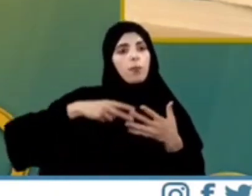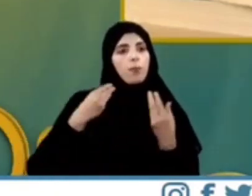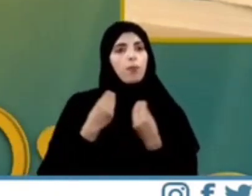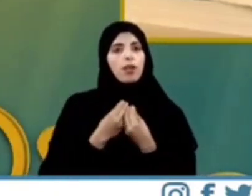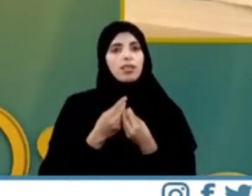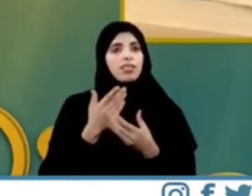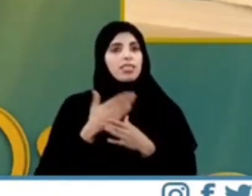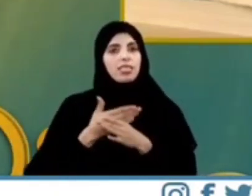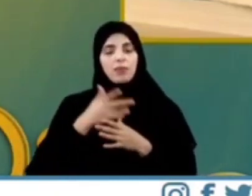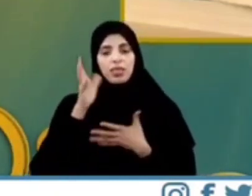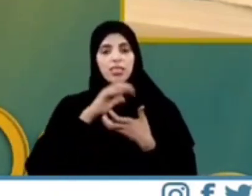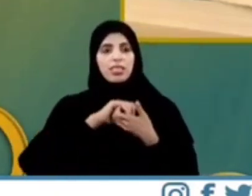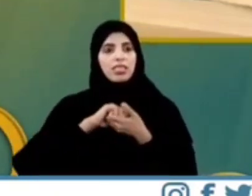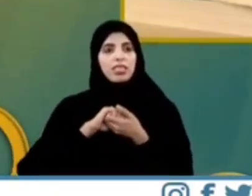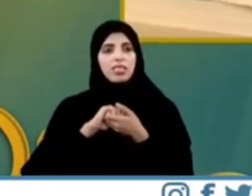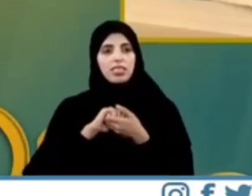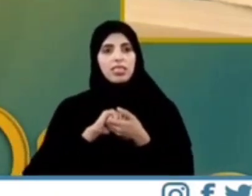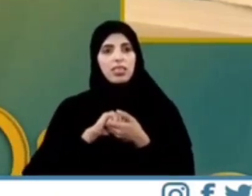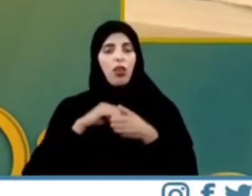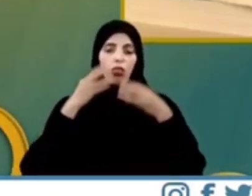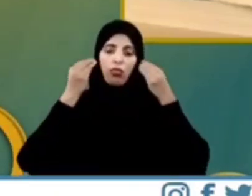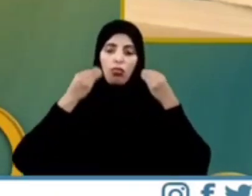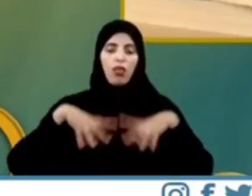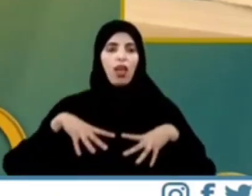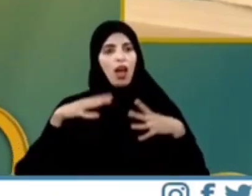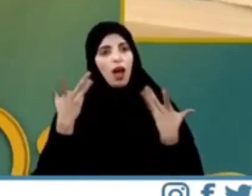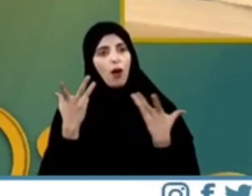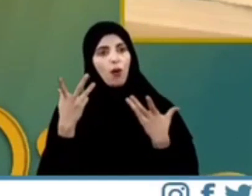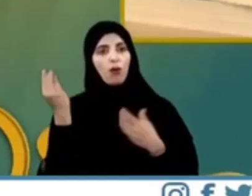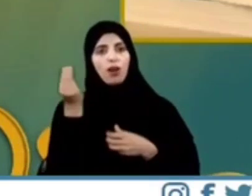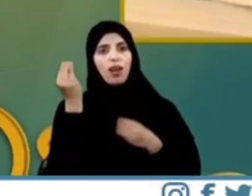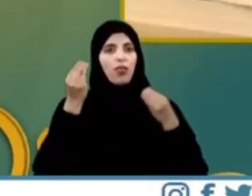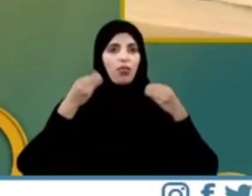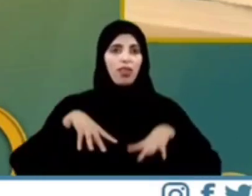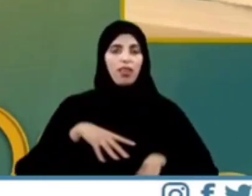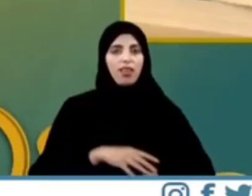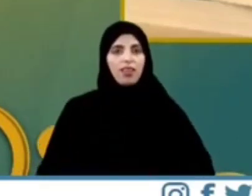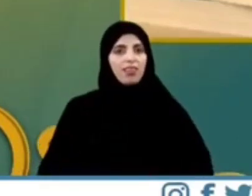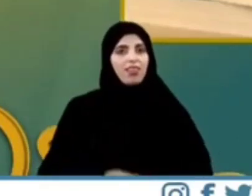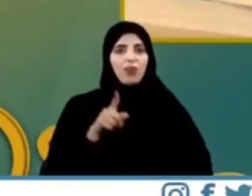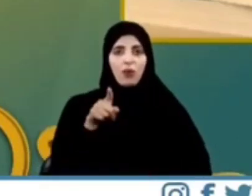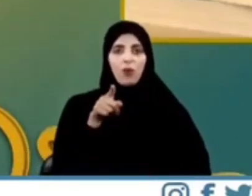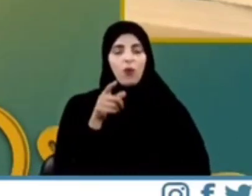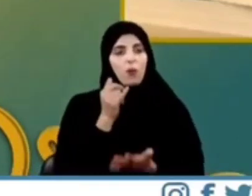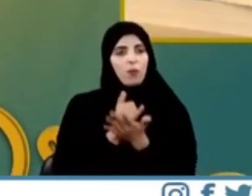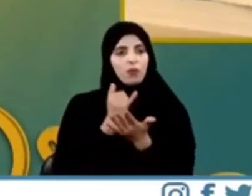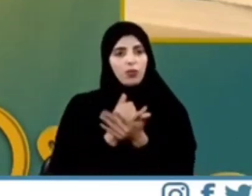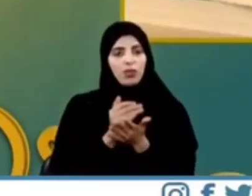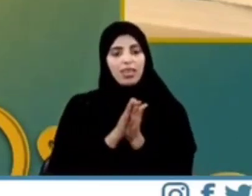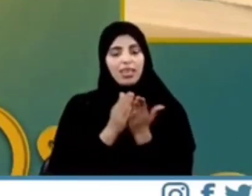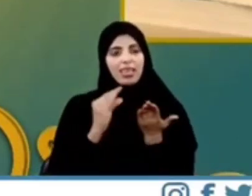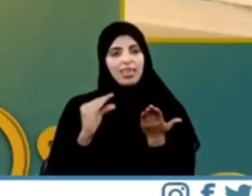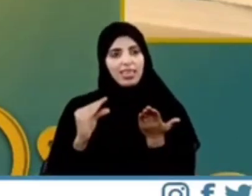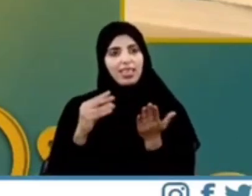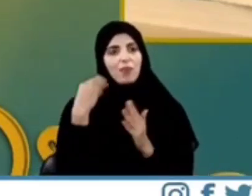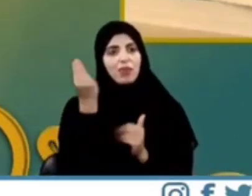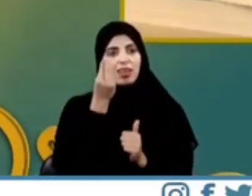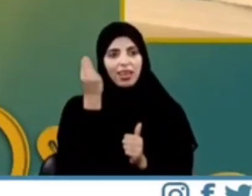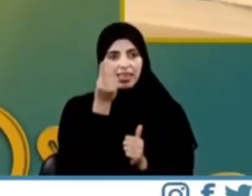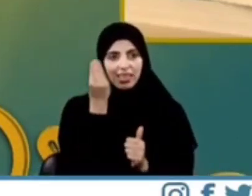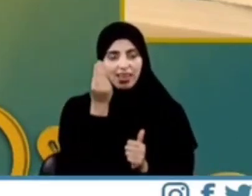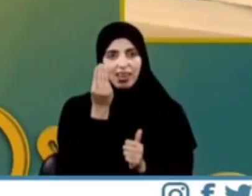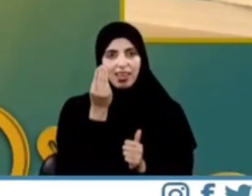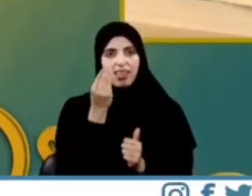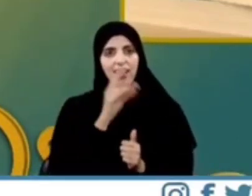لان كانت ممكن الصحبة كلها ما بس الرحلة. نعم. في النهاية اذا الكتاب غير انه هو يوثق هذه الرحلة